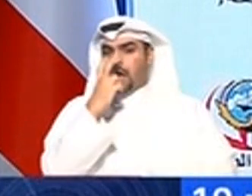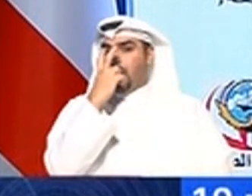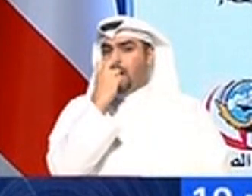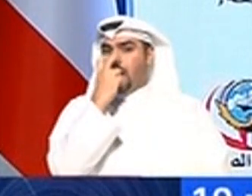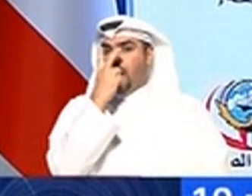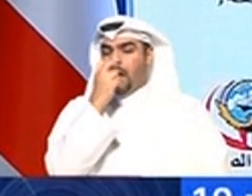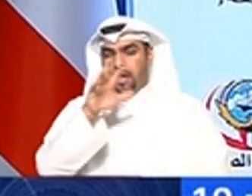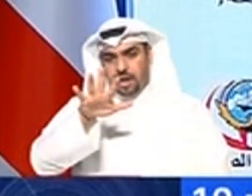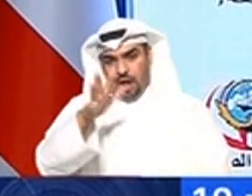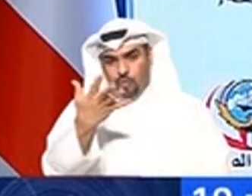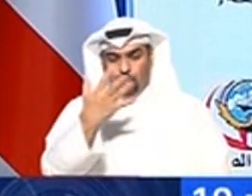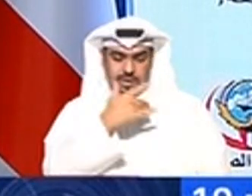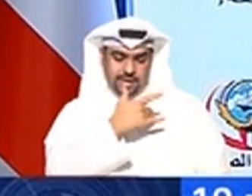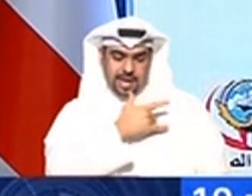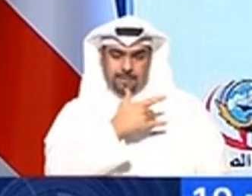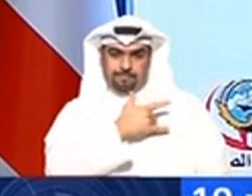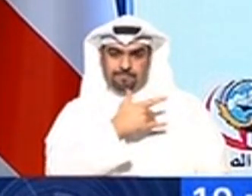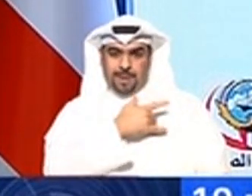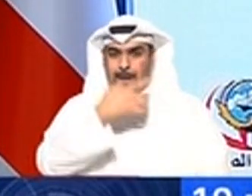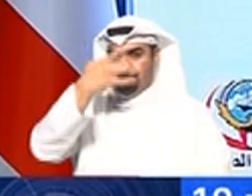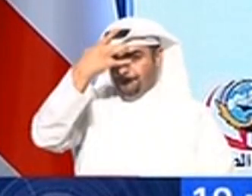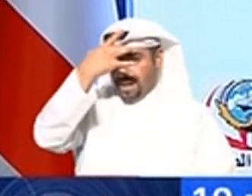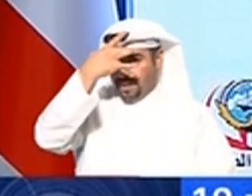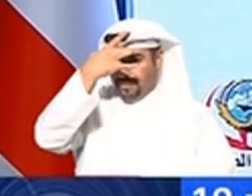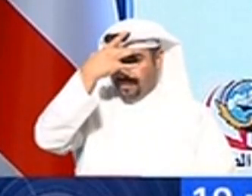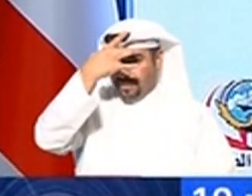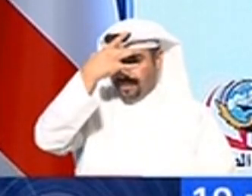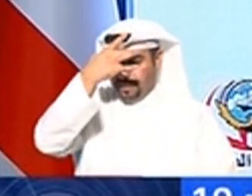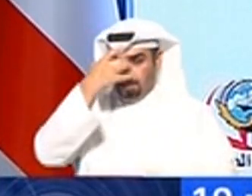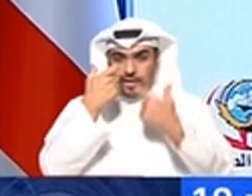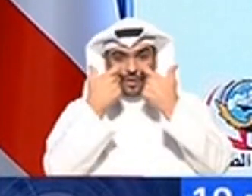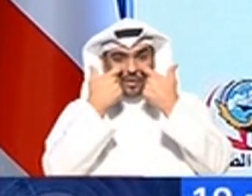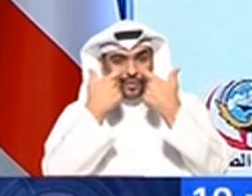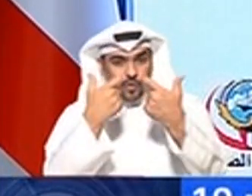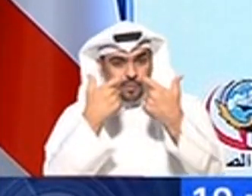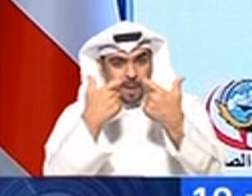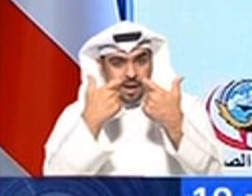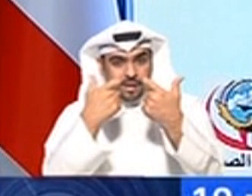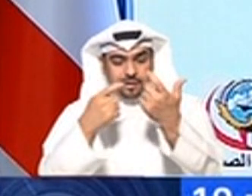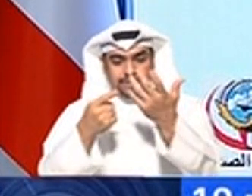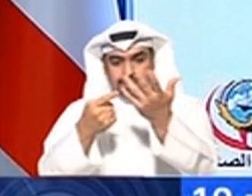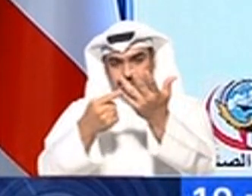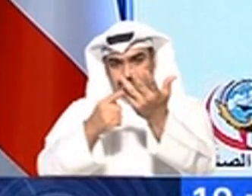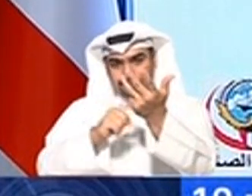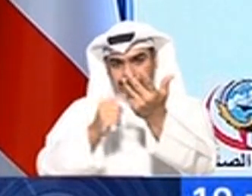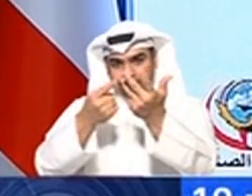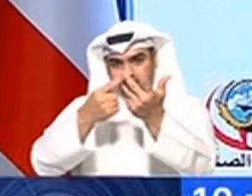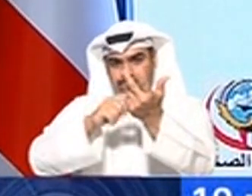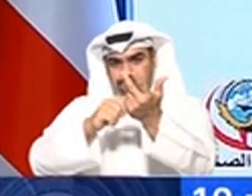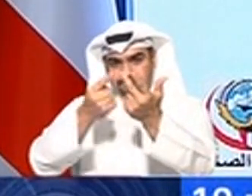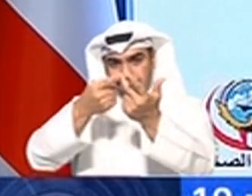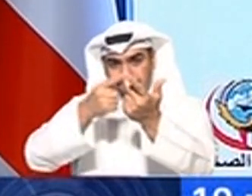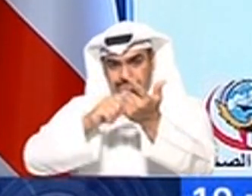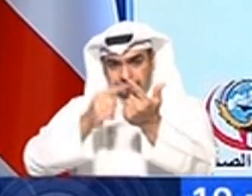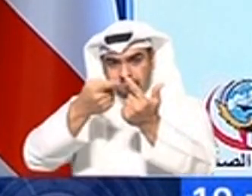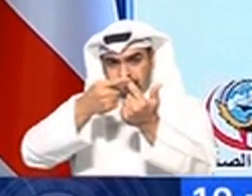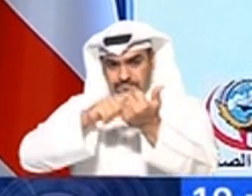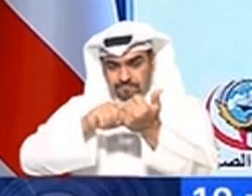القلب، لذلك الاحتياطات الوقائية يجب أن تتخذ على الجميع بلا